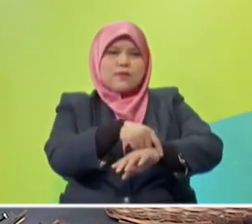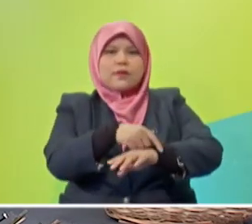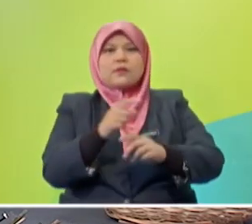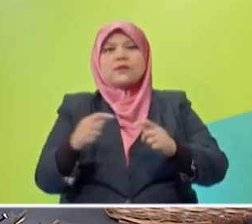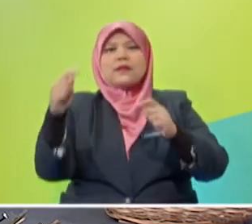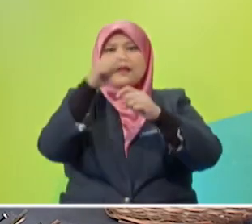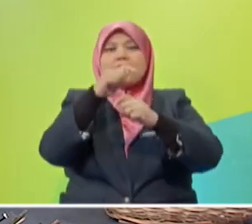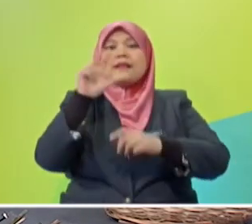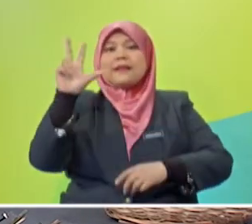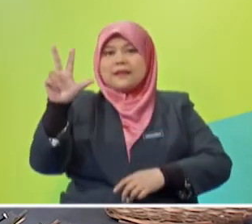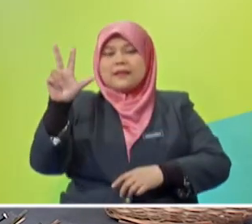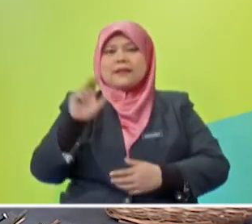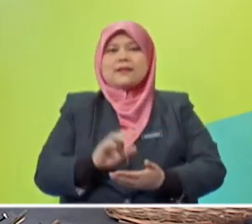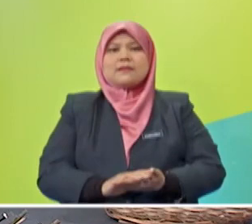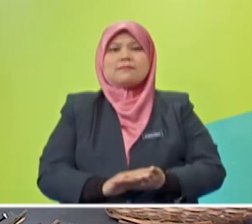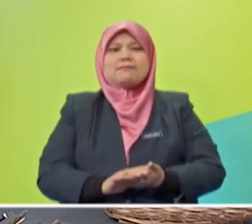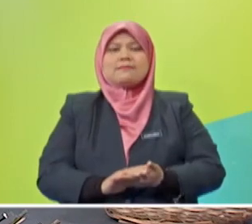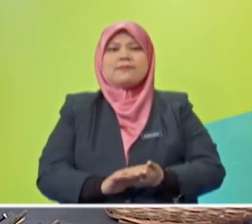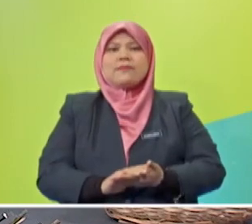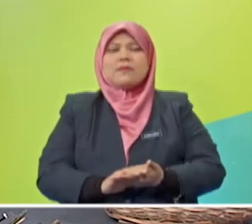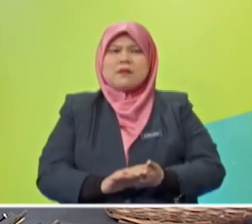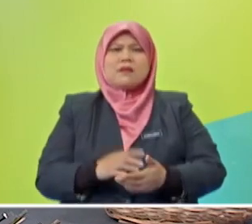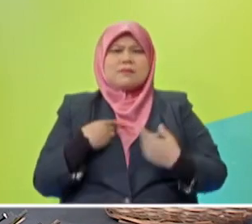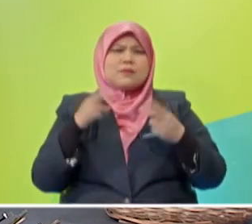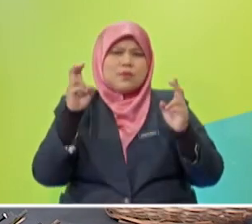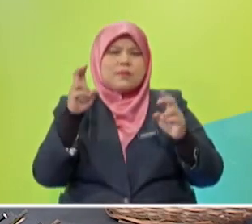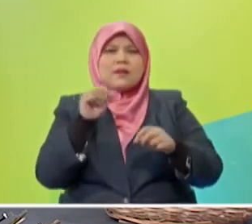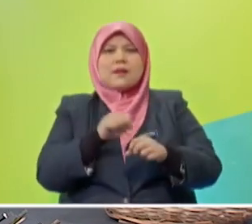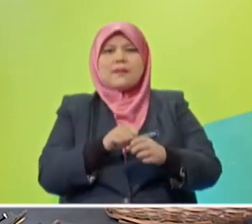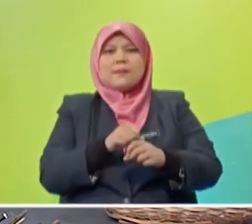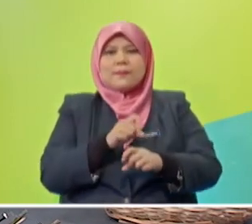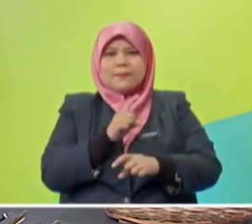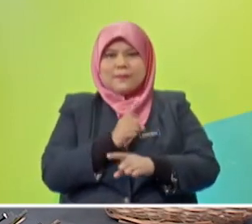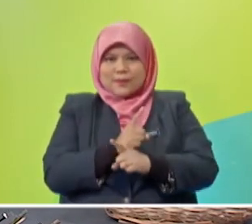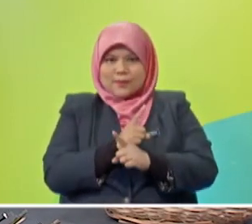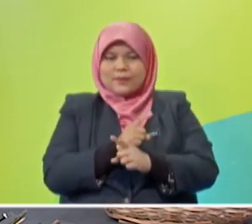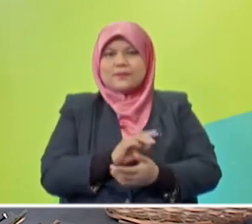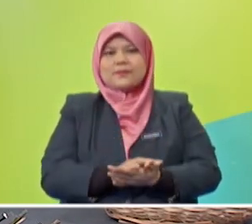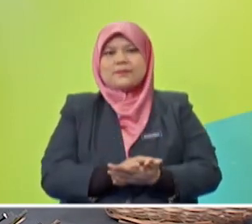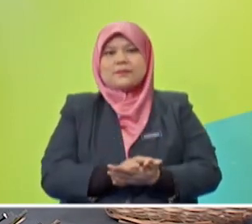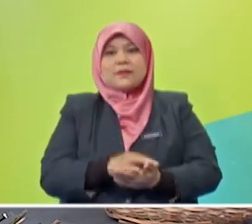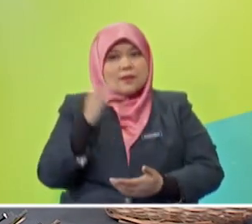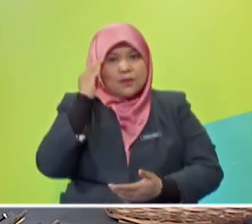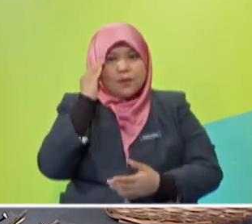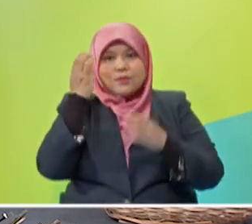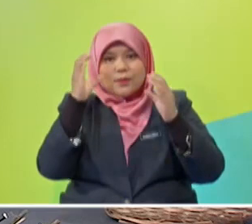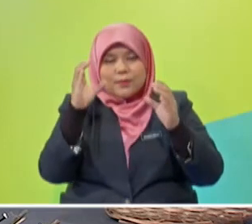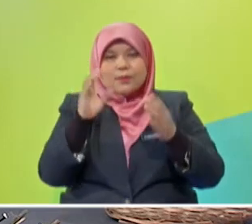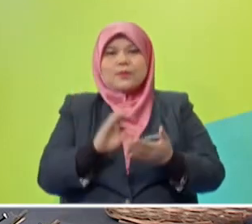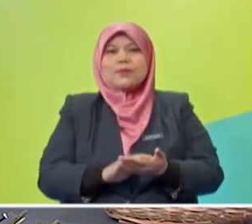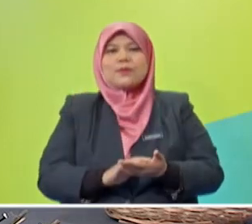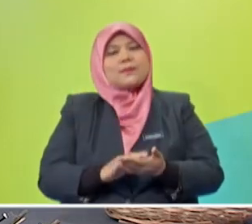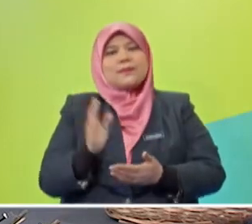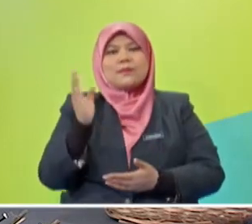tingkatan 3. Tapi pasti ada topik yang spesifik. Jadi nak tahu siapakah guru yang bersama Irfan hari ini? Jom saksikan